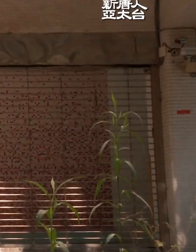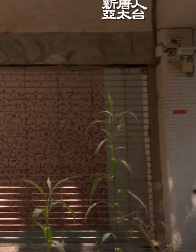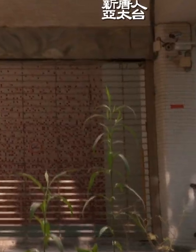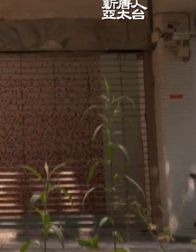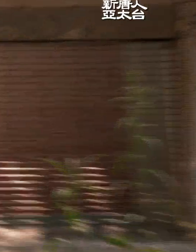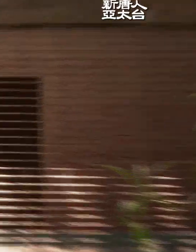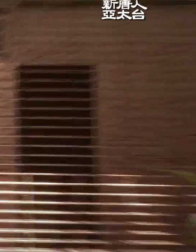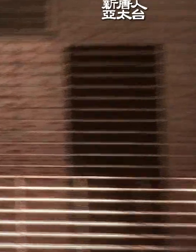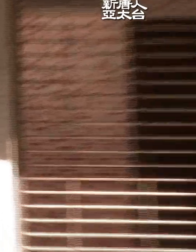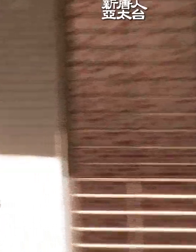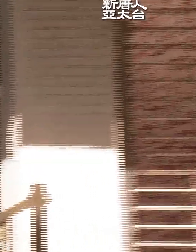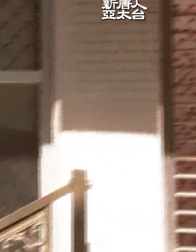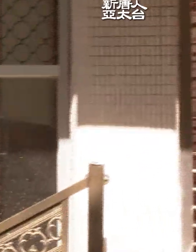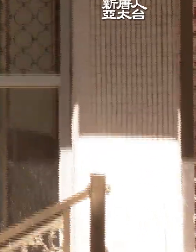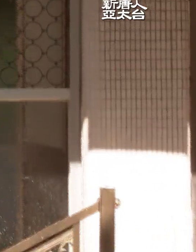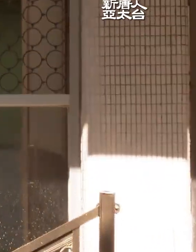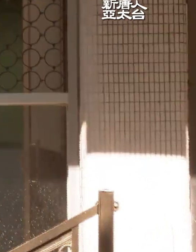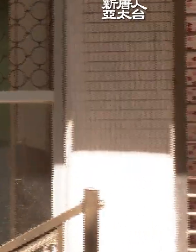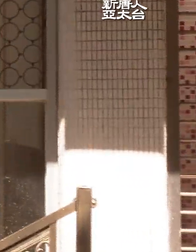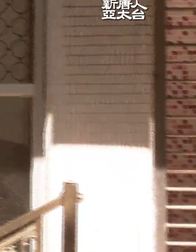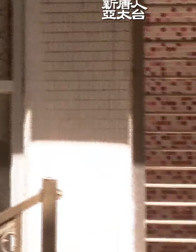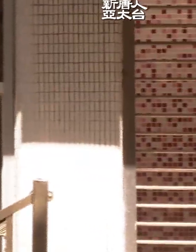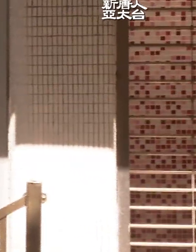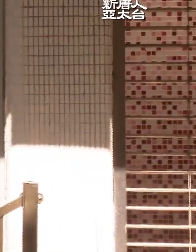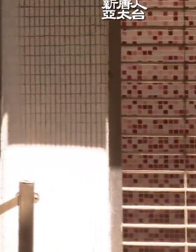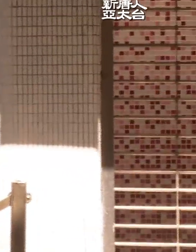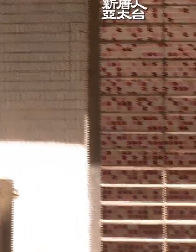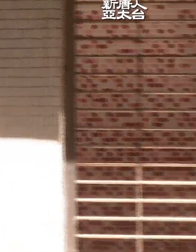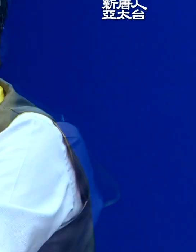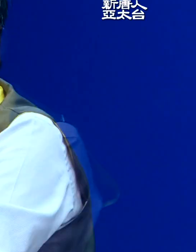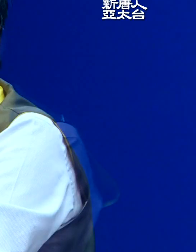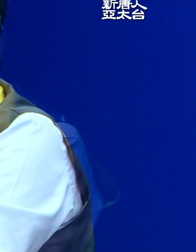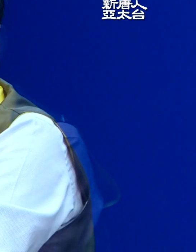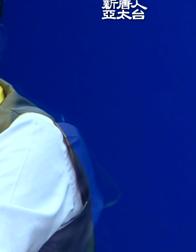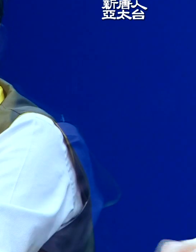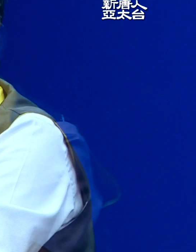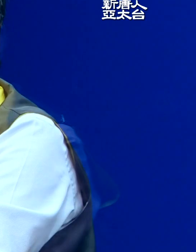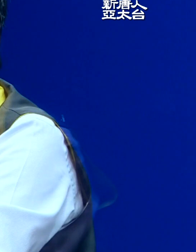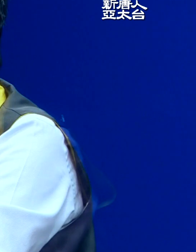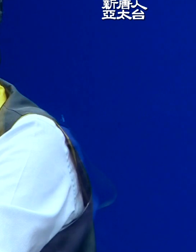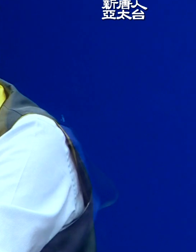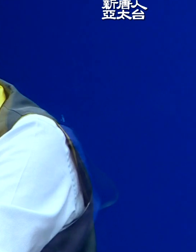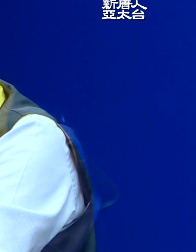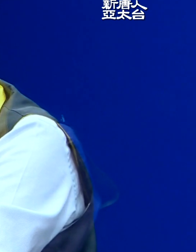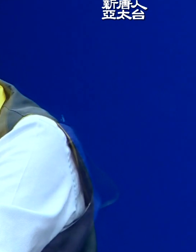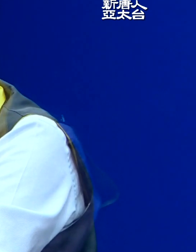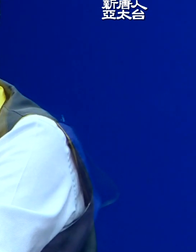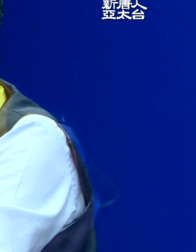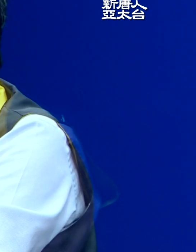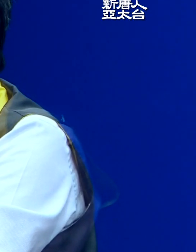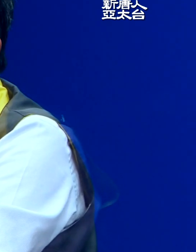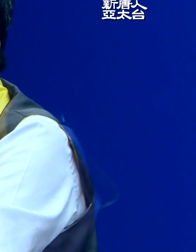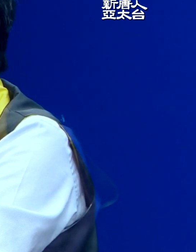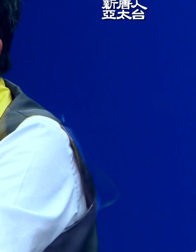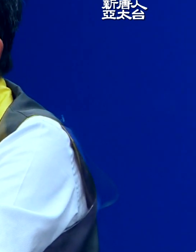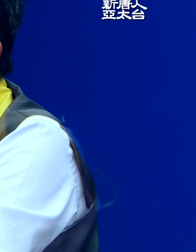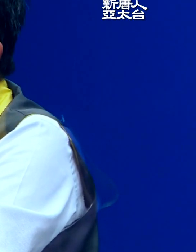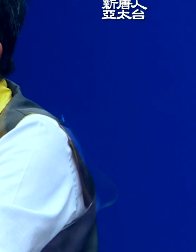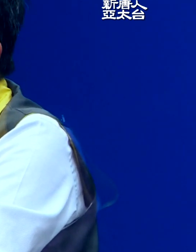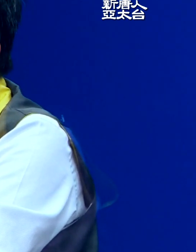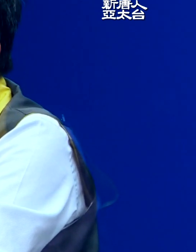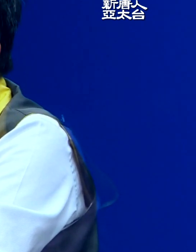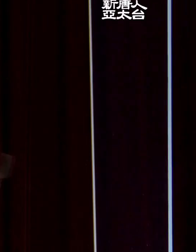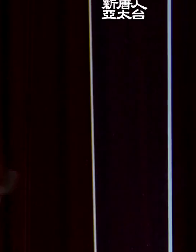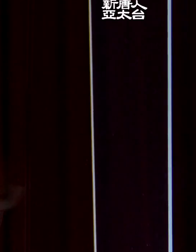孩童及三名家长。基因定序结果八号会出炉，不过指挥官陈时中透露，几乎确定不是